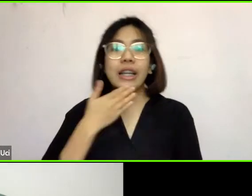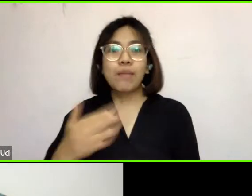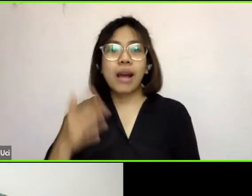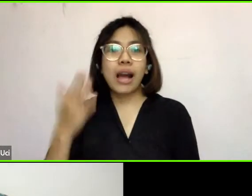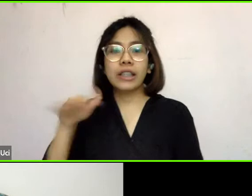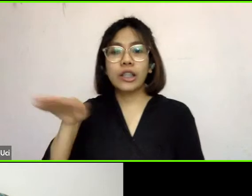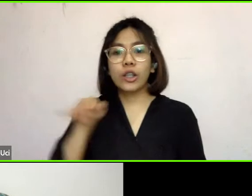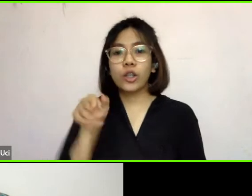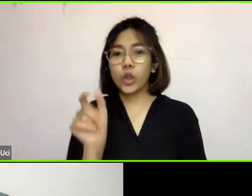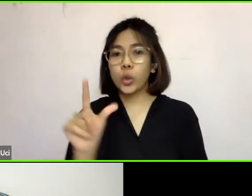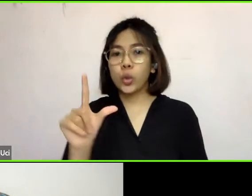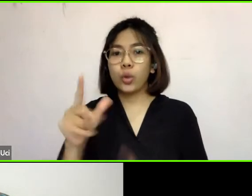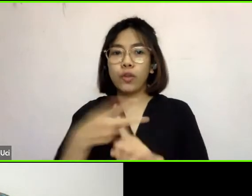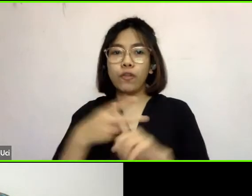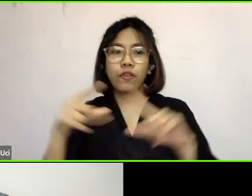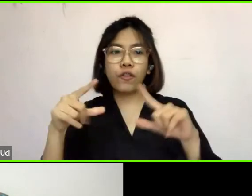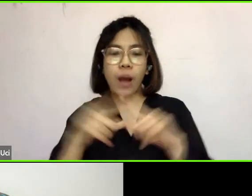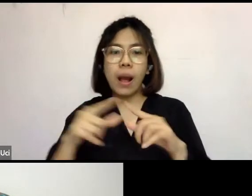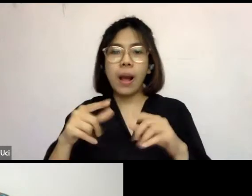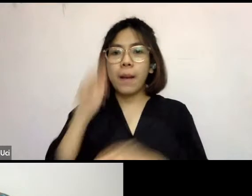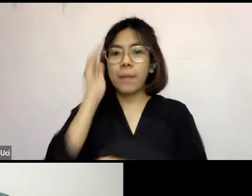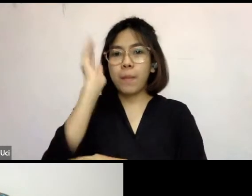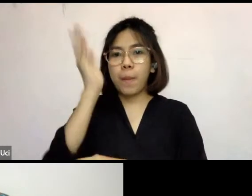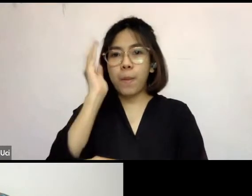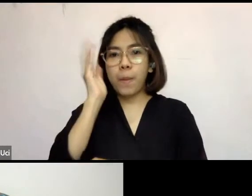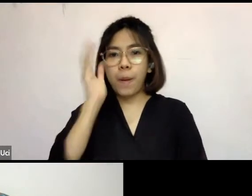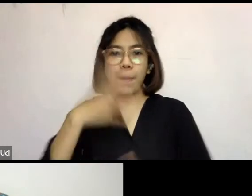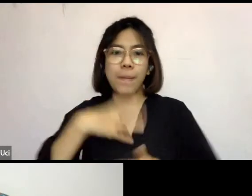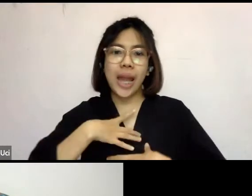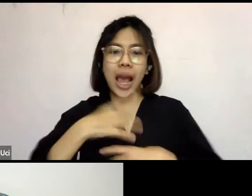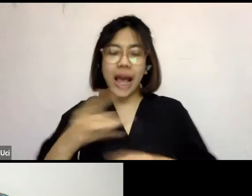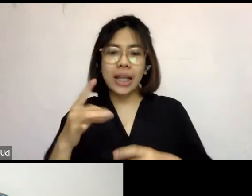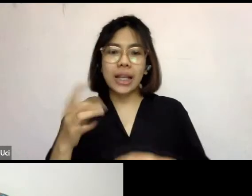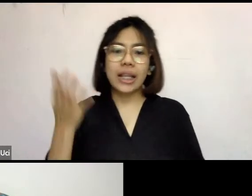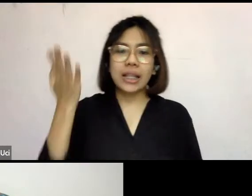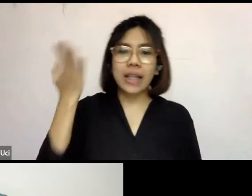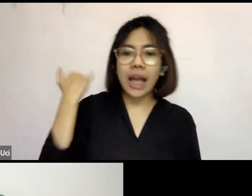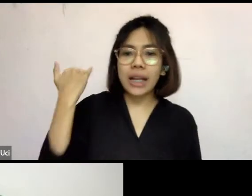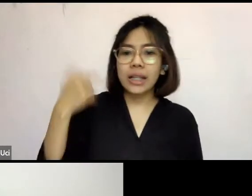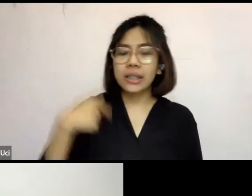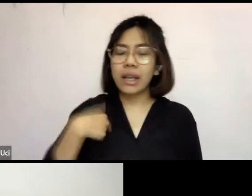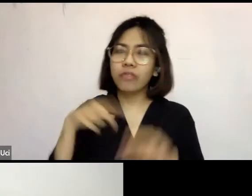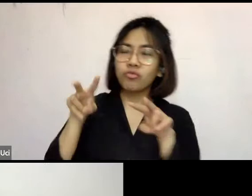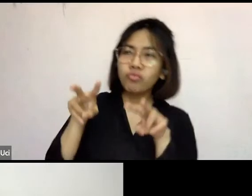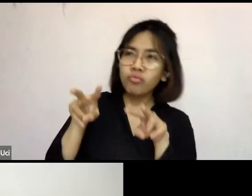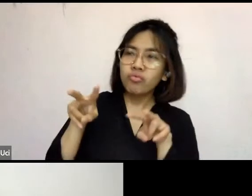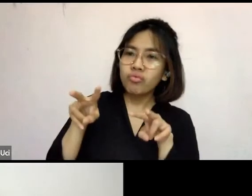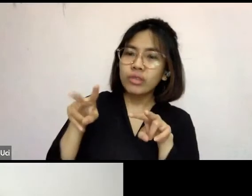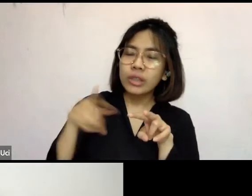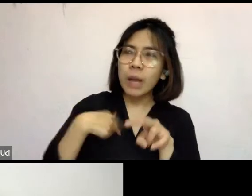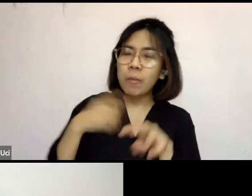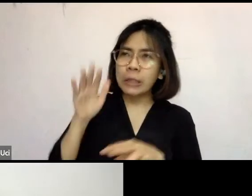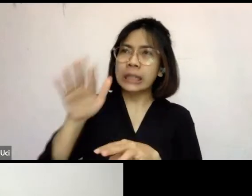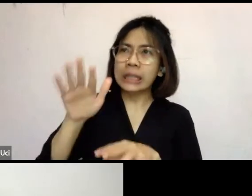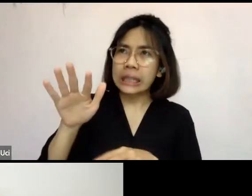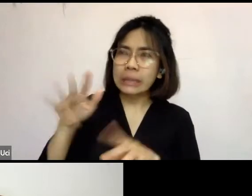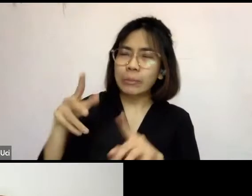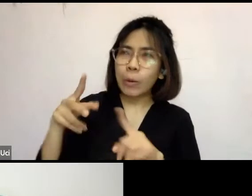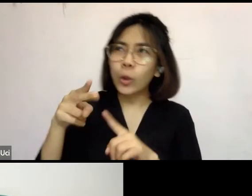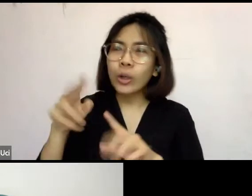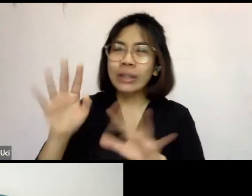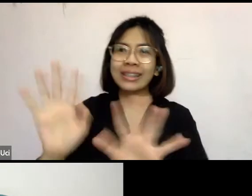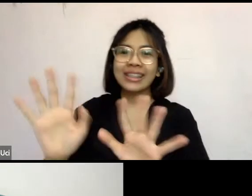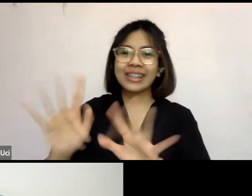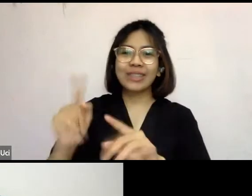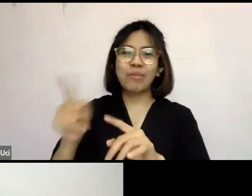presentasi yang sangat menarik ya Menurut saya jadi tes tadi sampai tidak ingin memotong meskipun waktunya agak